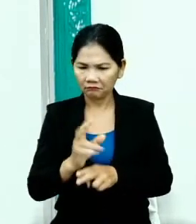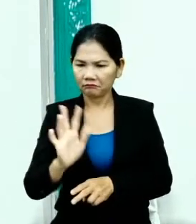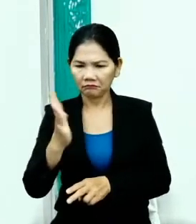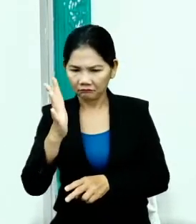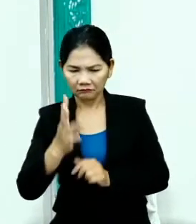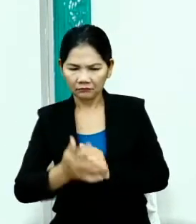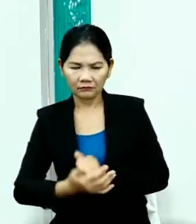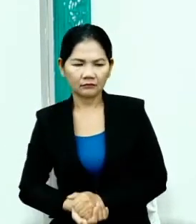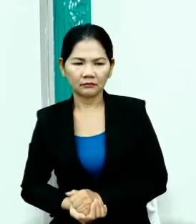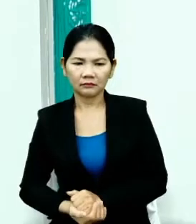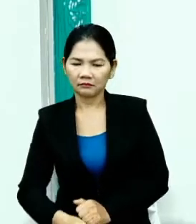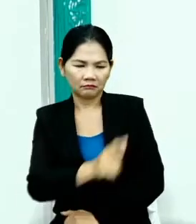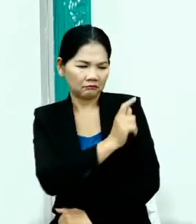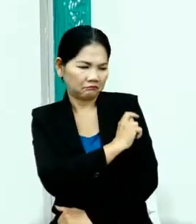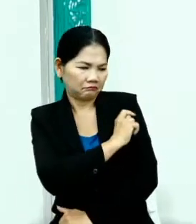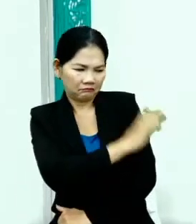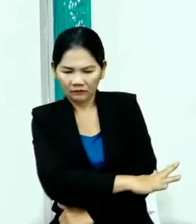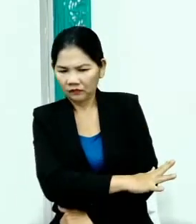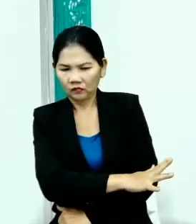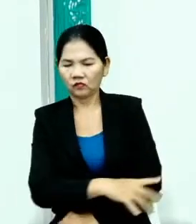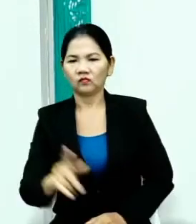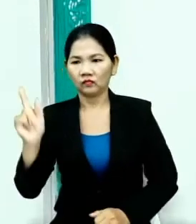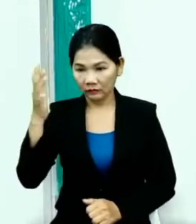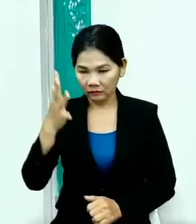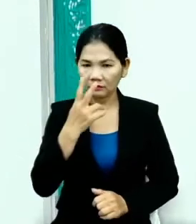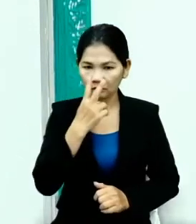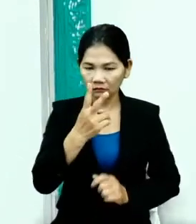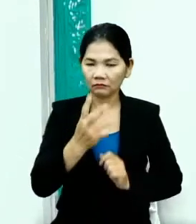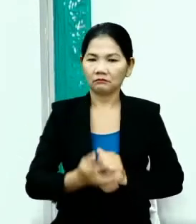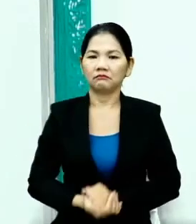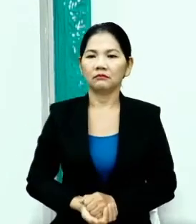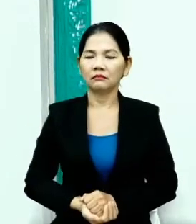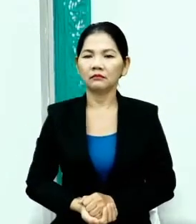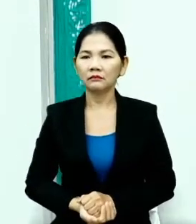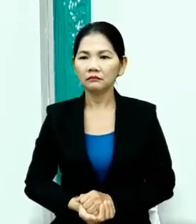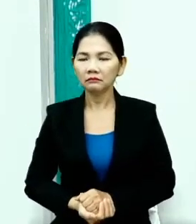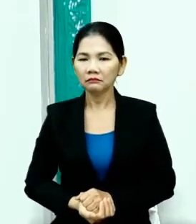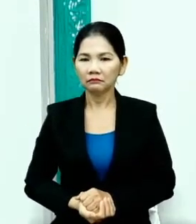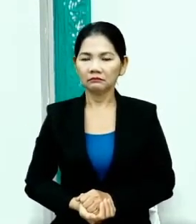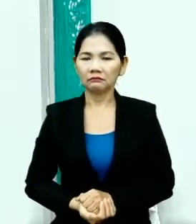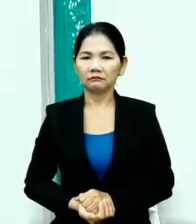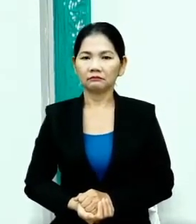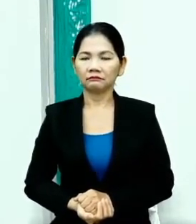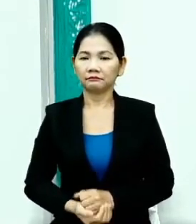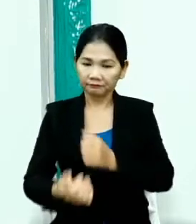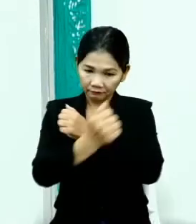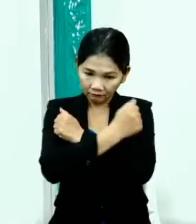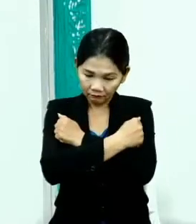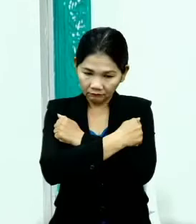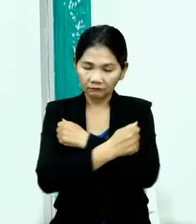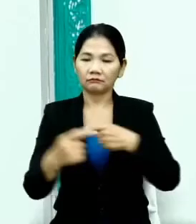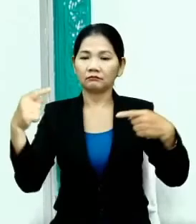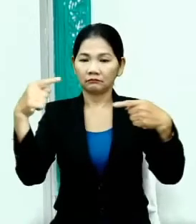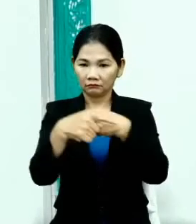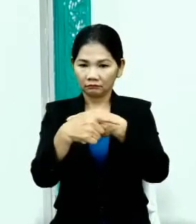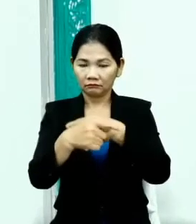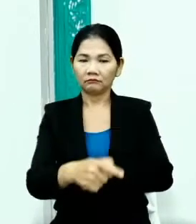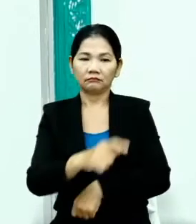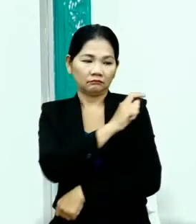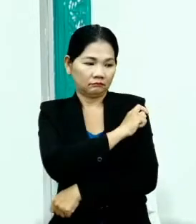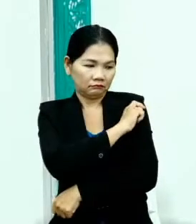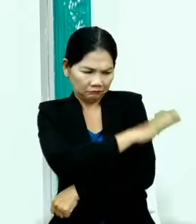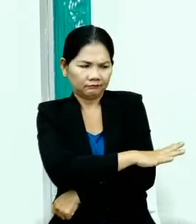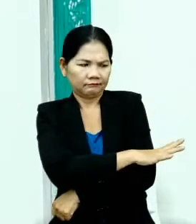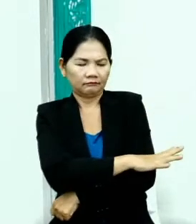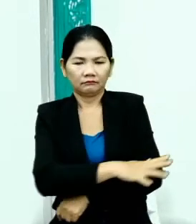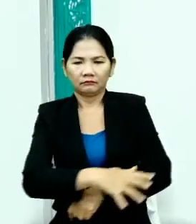ổn tế. Thật nó không rụp hiệp nà cả đào này con nế. Chá là ổn nát chá. Sở lãnh tôi nâng. Chá sở